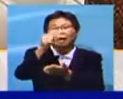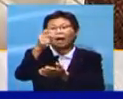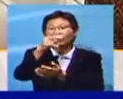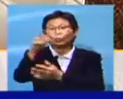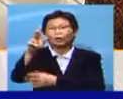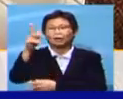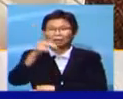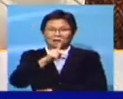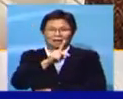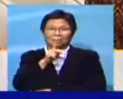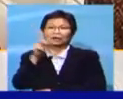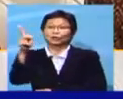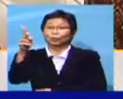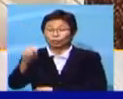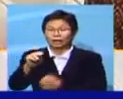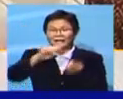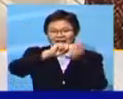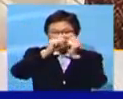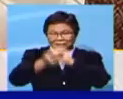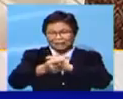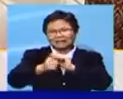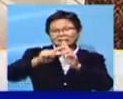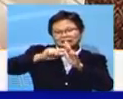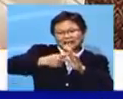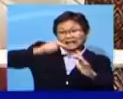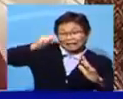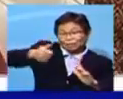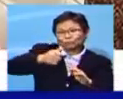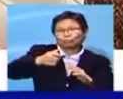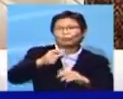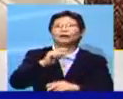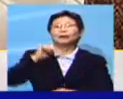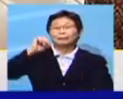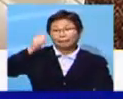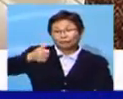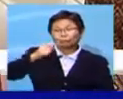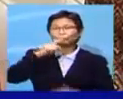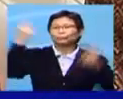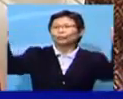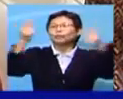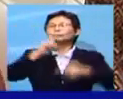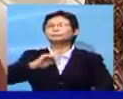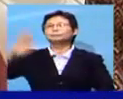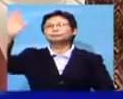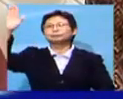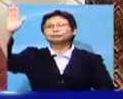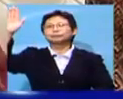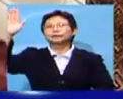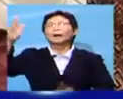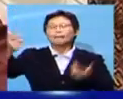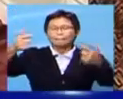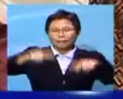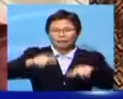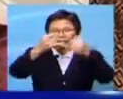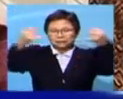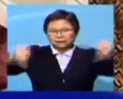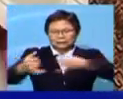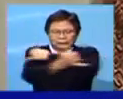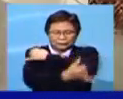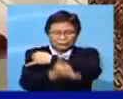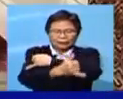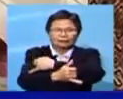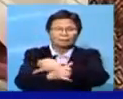ketua menteri rombakan Kabinet itu berkuat kuasa esok dan upacara angkat sumpah bagi jawatan-jawatan tersebut akan berlangsung di Istana